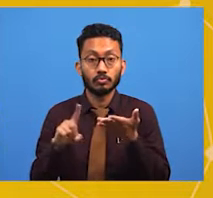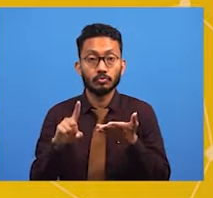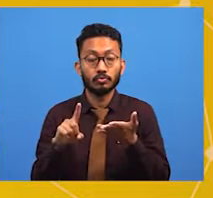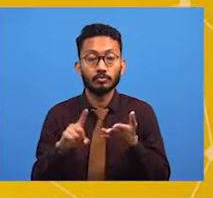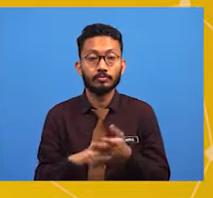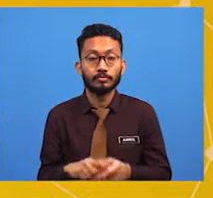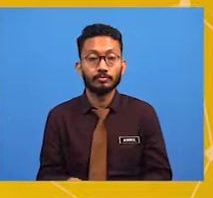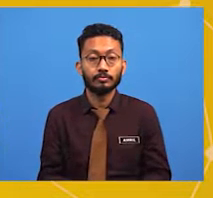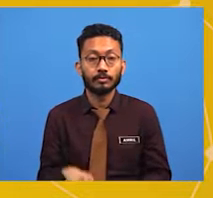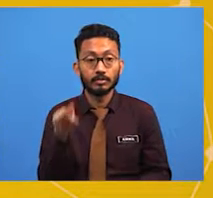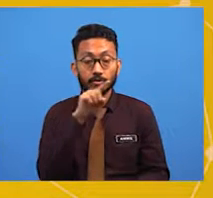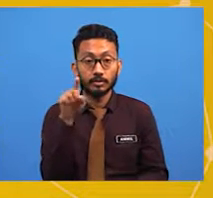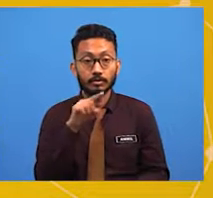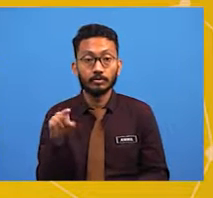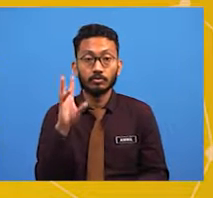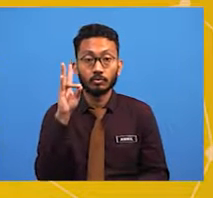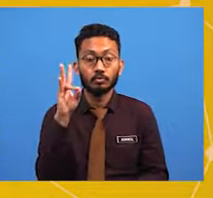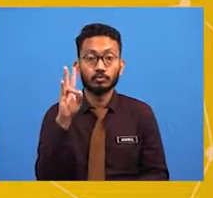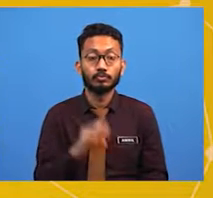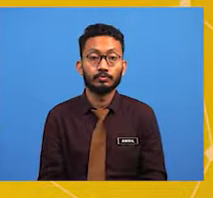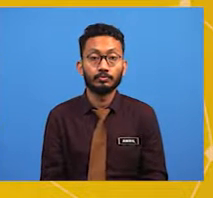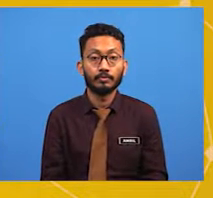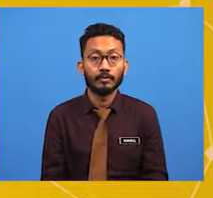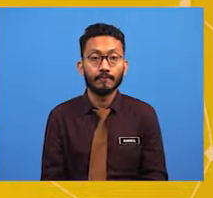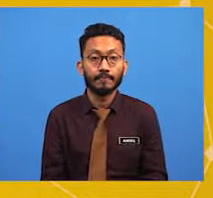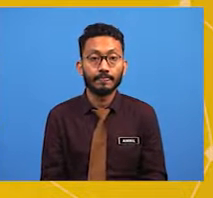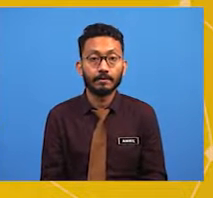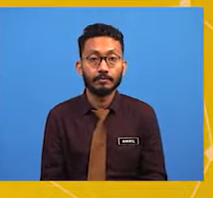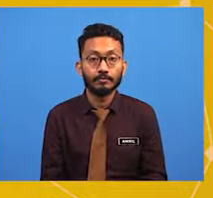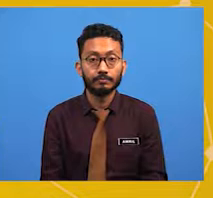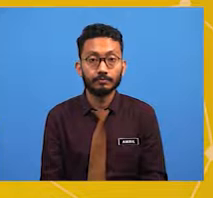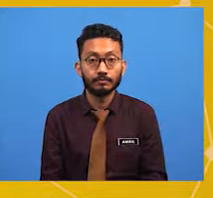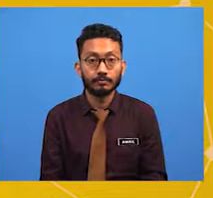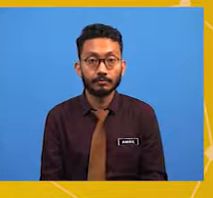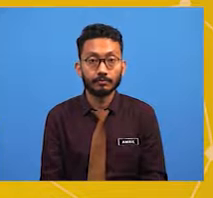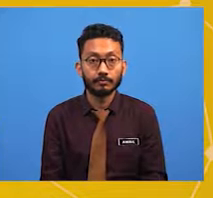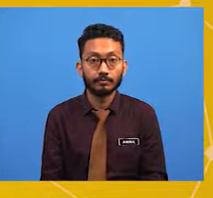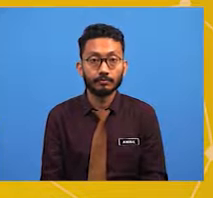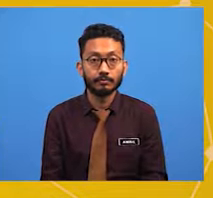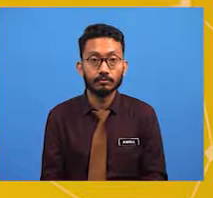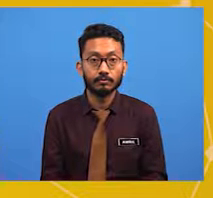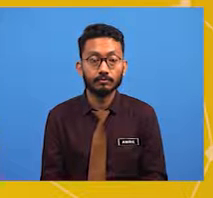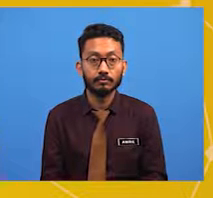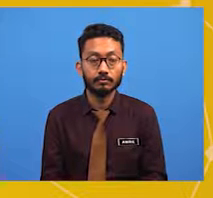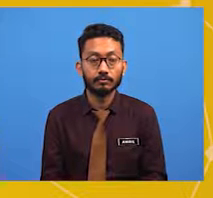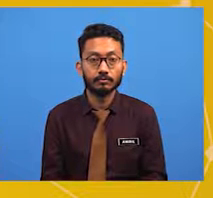bawah hari garis bawah seminggu sama dengan 7.